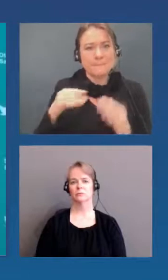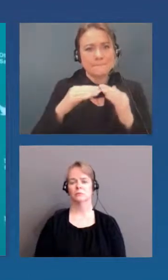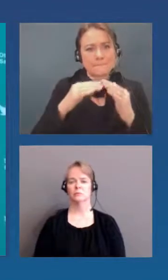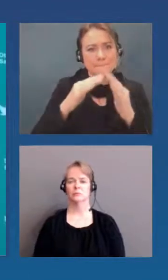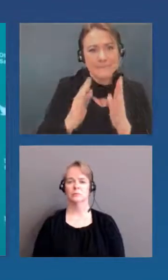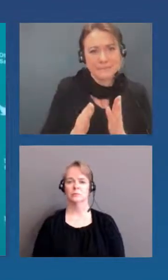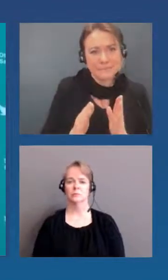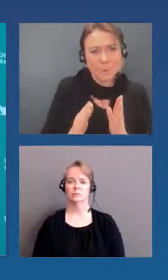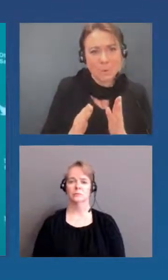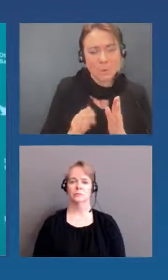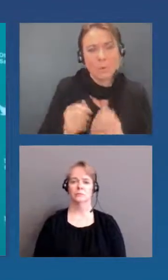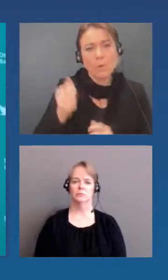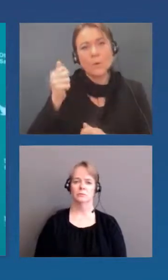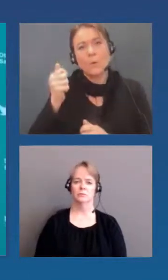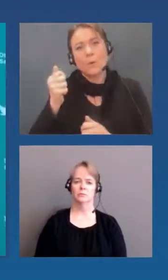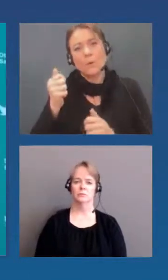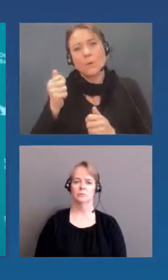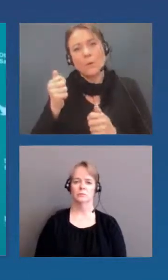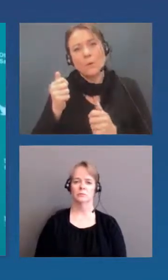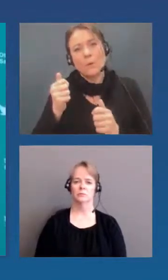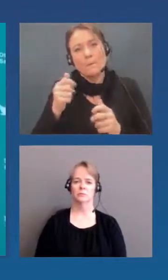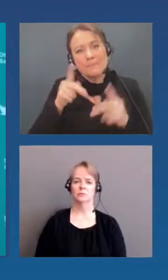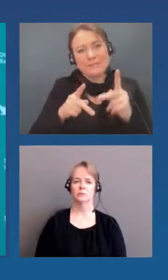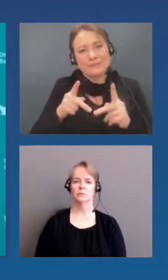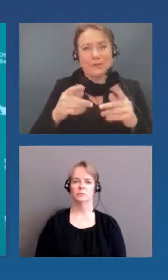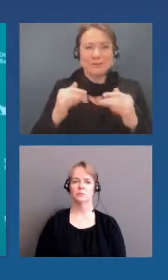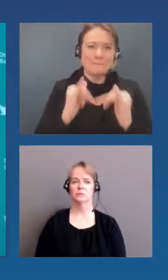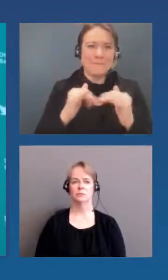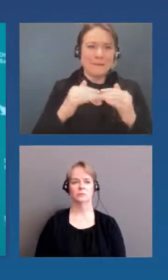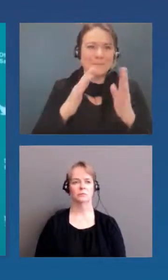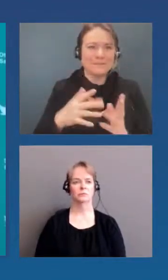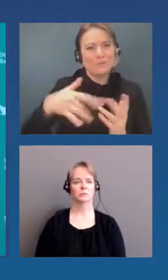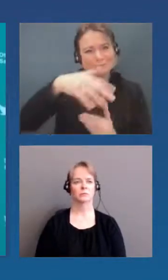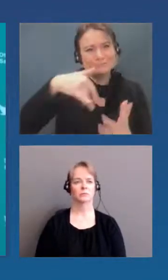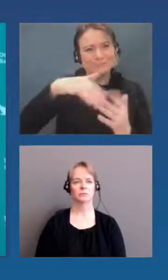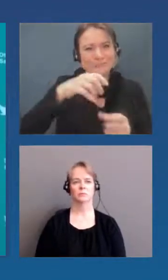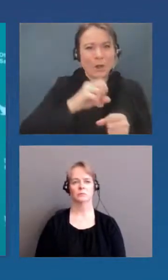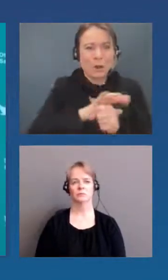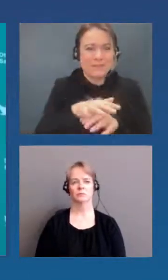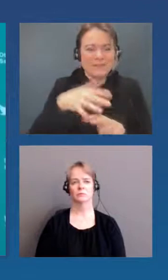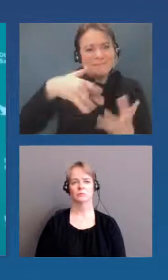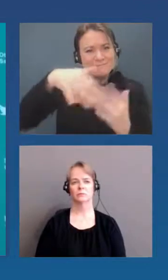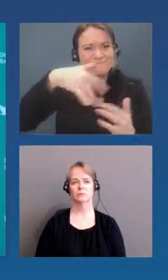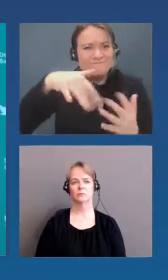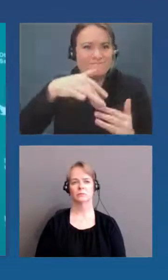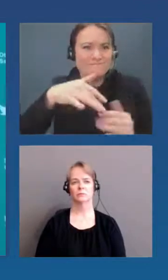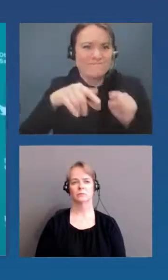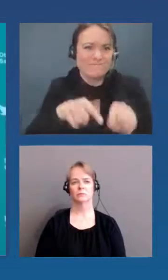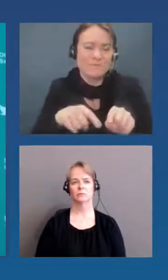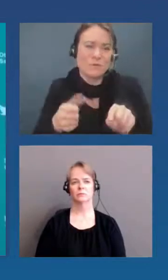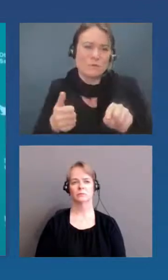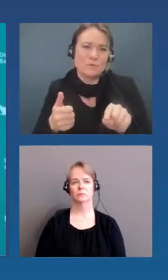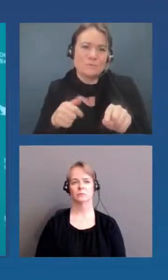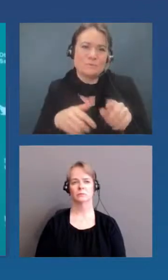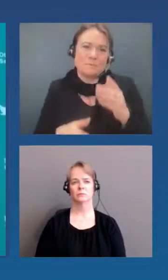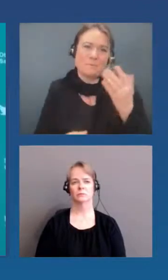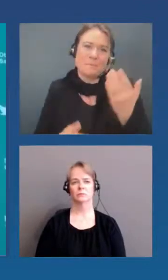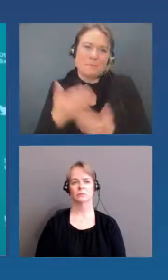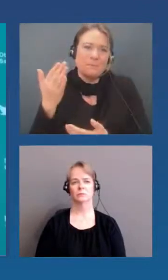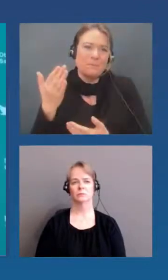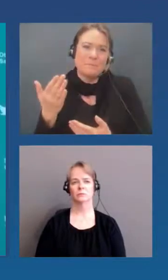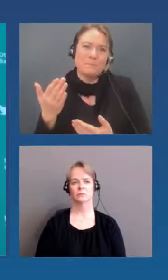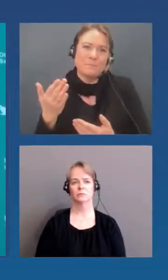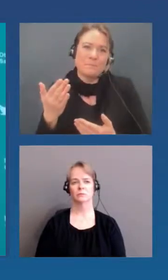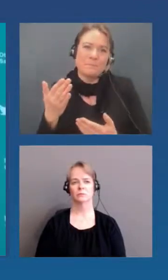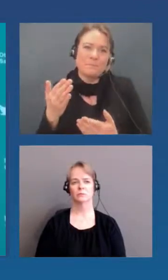la maison avec les personnes dans la même maison. Ça c'est comme ça pour presque toute